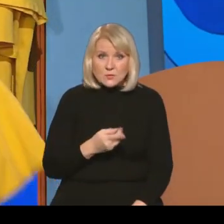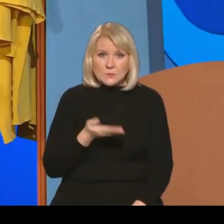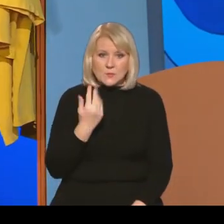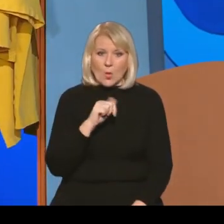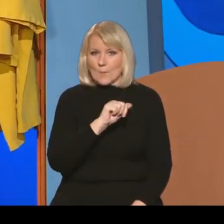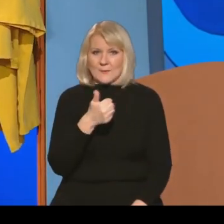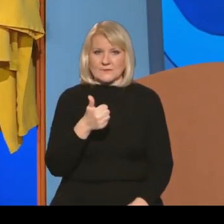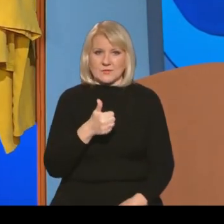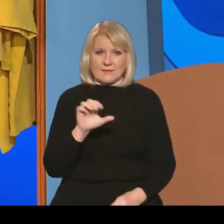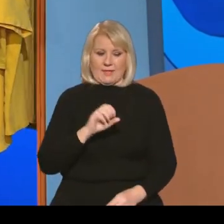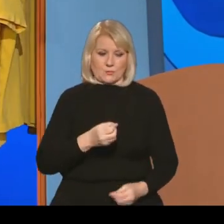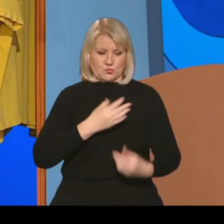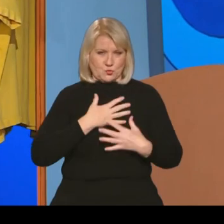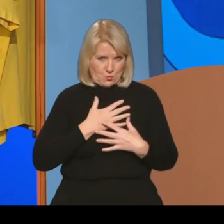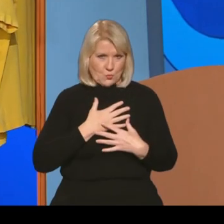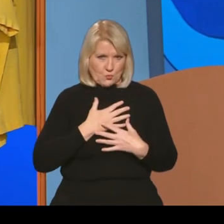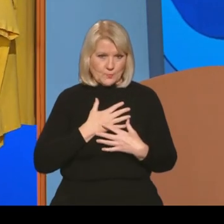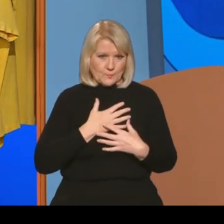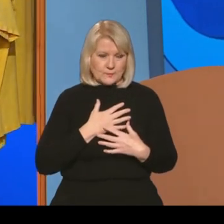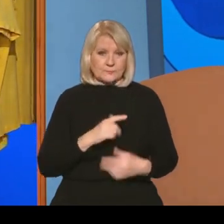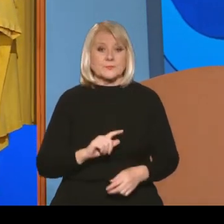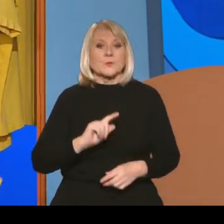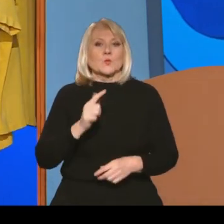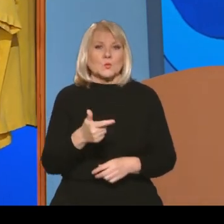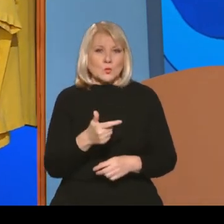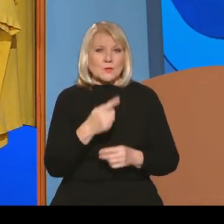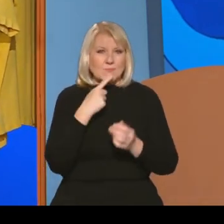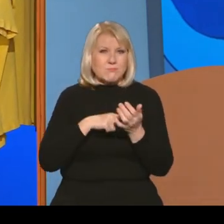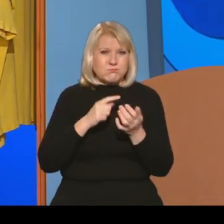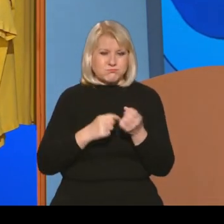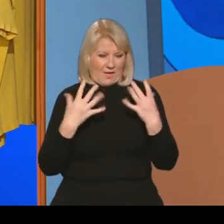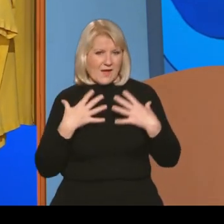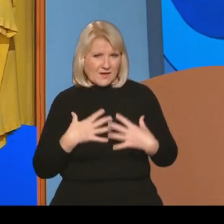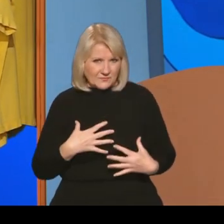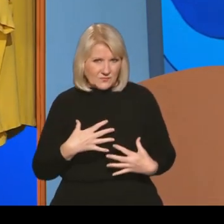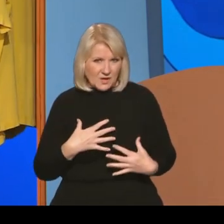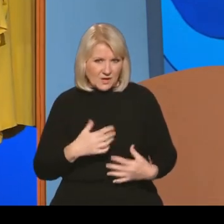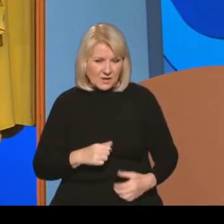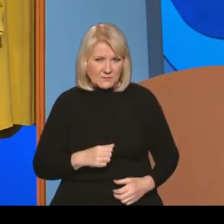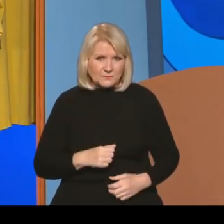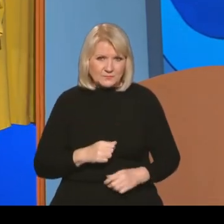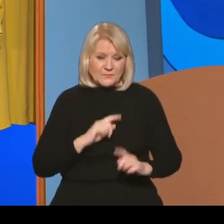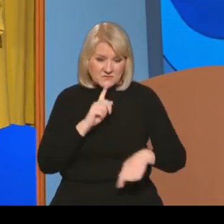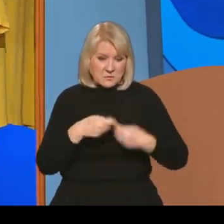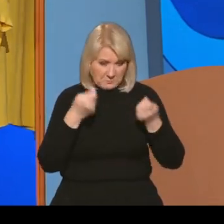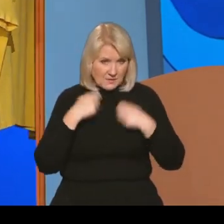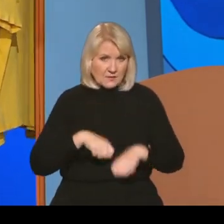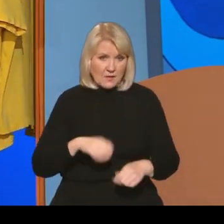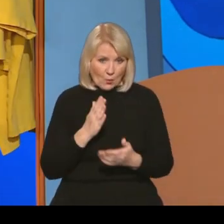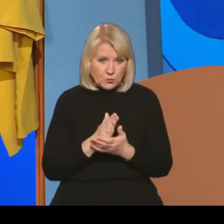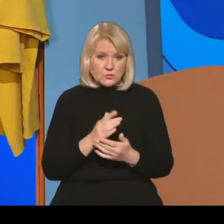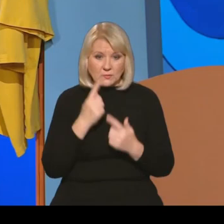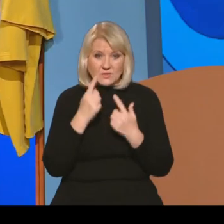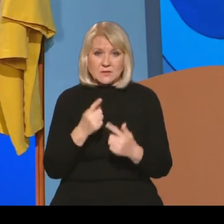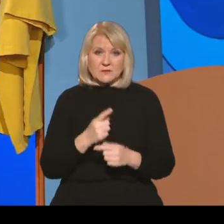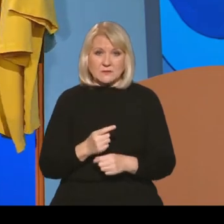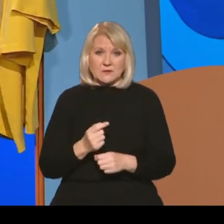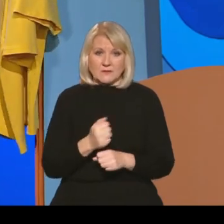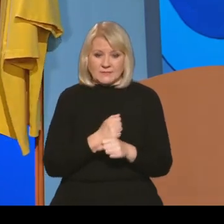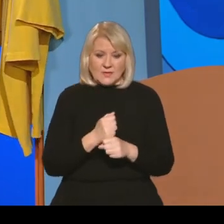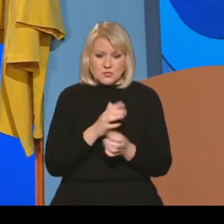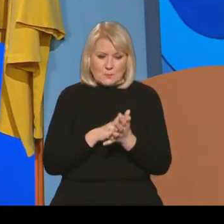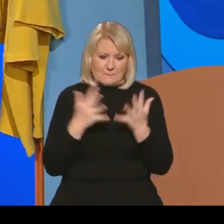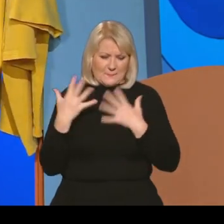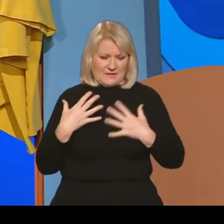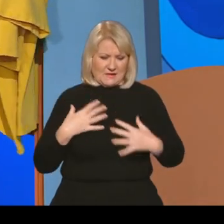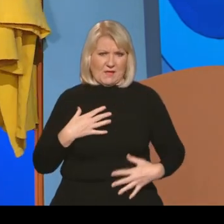s tím kečupem, jak jsem se polil. Tady jsou ty barvy, to jsem se převlékl a tady je tedy to